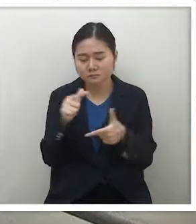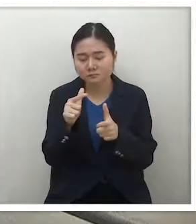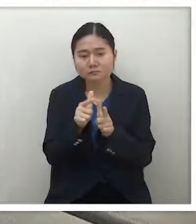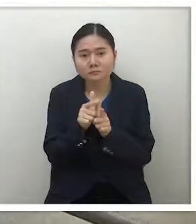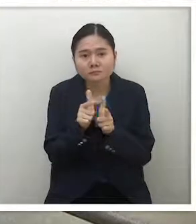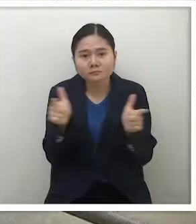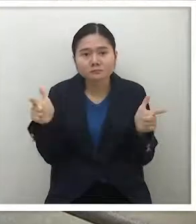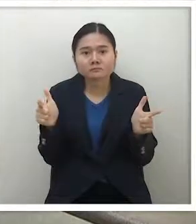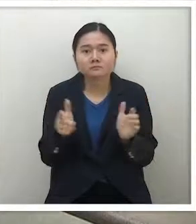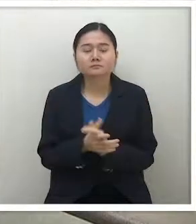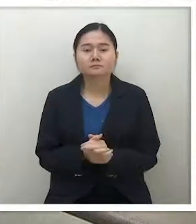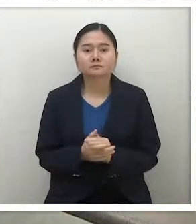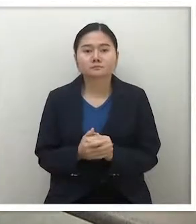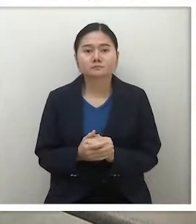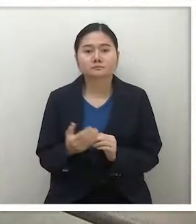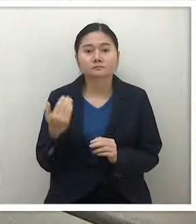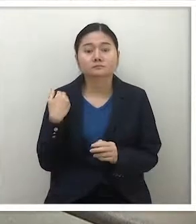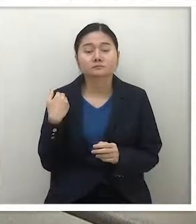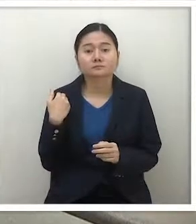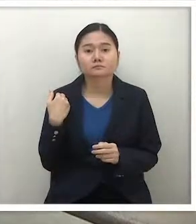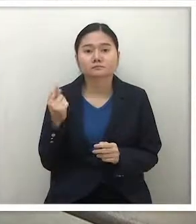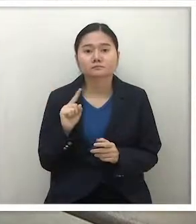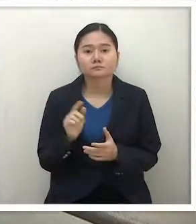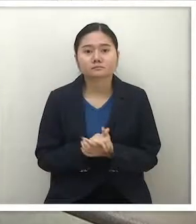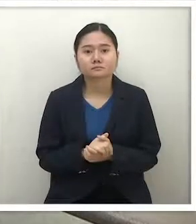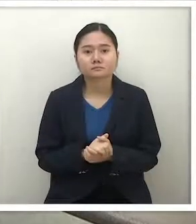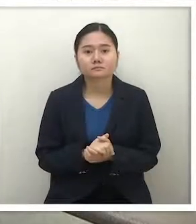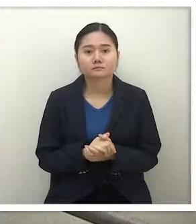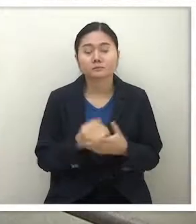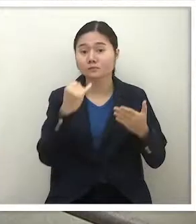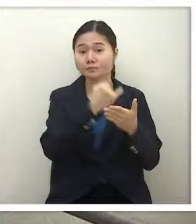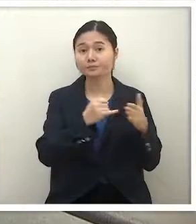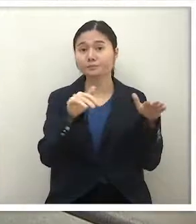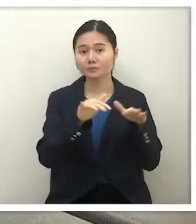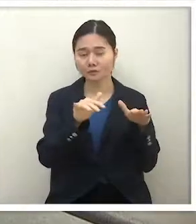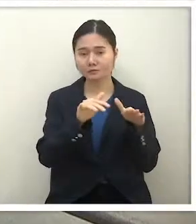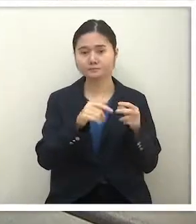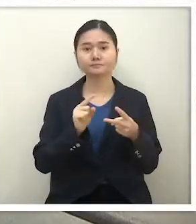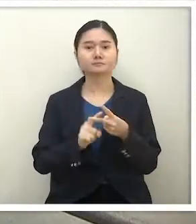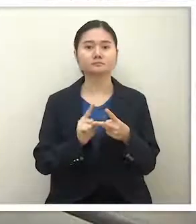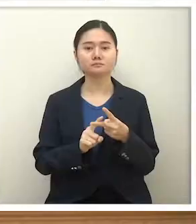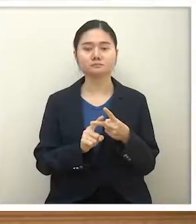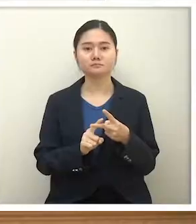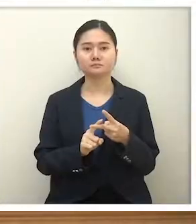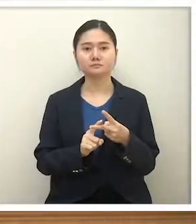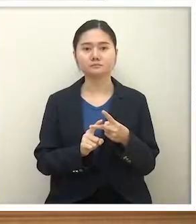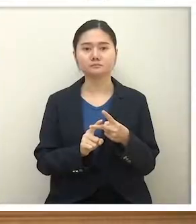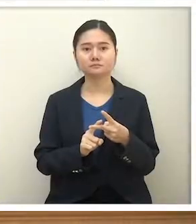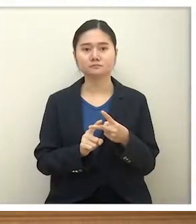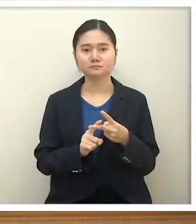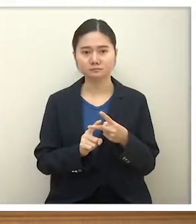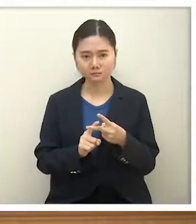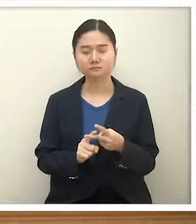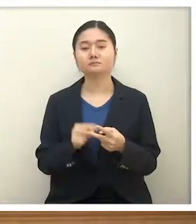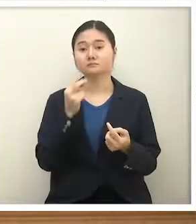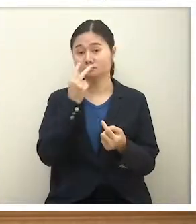อะไรครับมันมี2วิววิวอะไรบ้างวิว drawing view ที่เราวาดอยู่นี่ใช่ไหมครับแล้ววิวอะไรอีกฮะคาเม